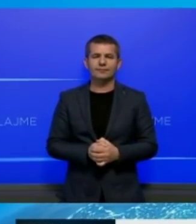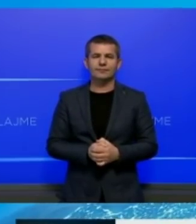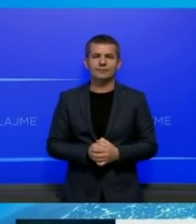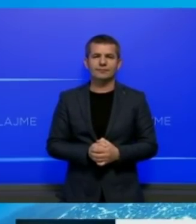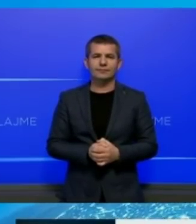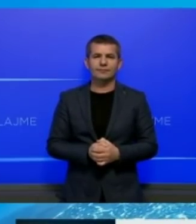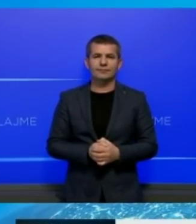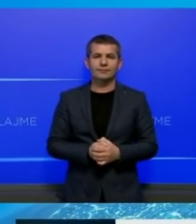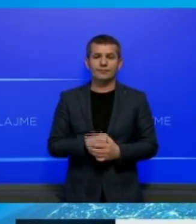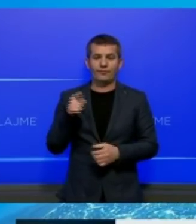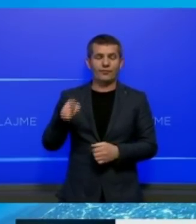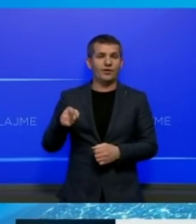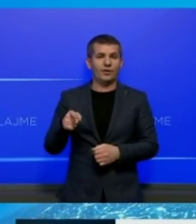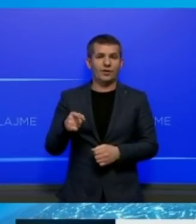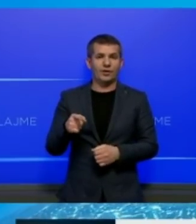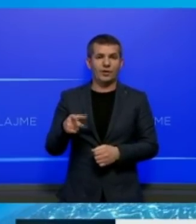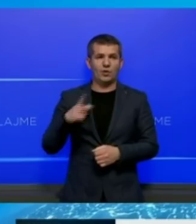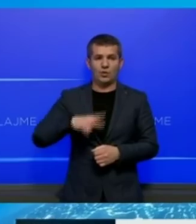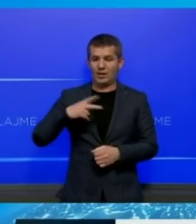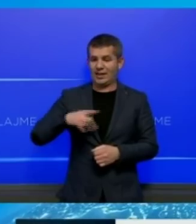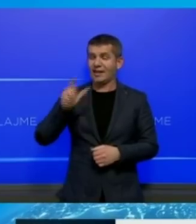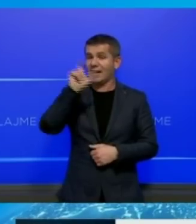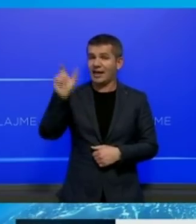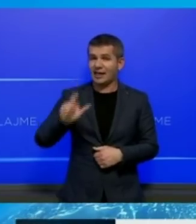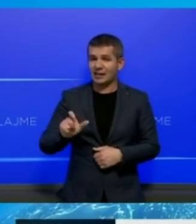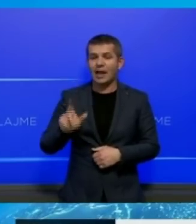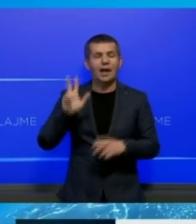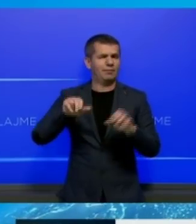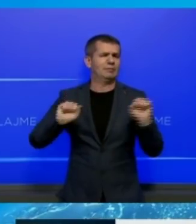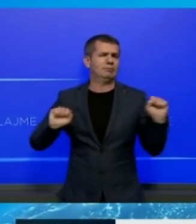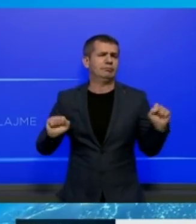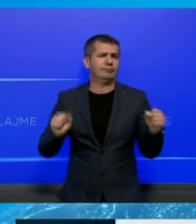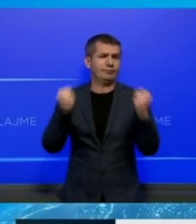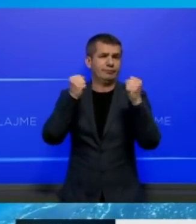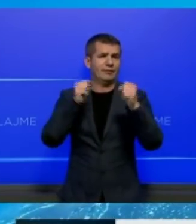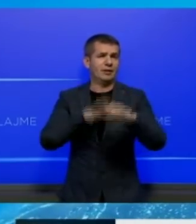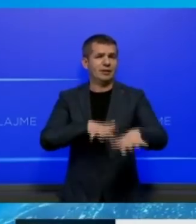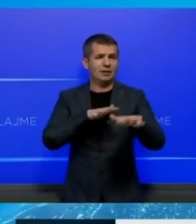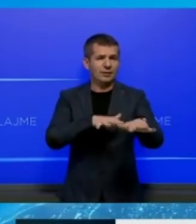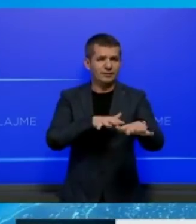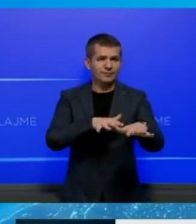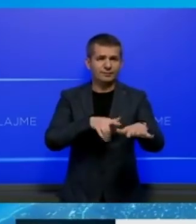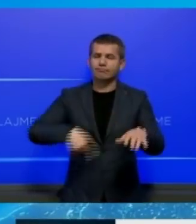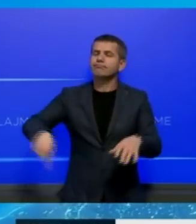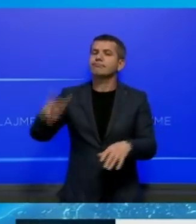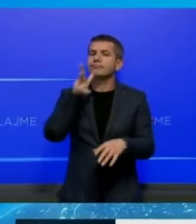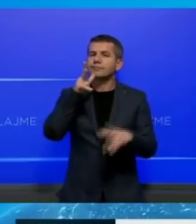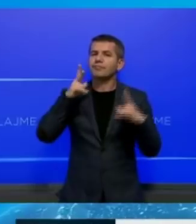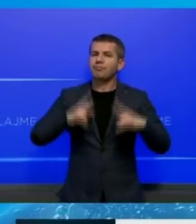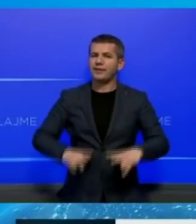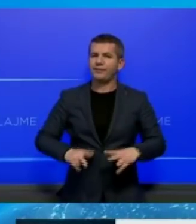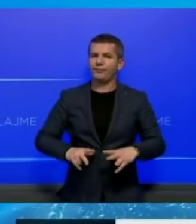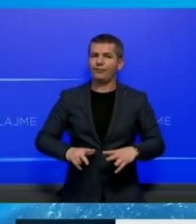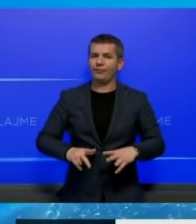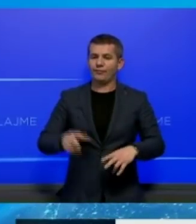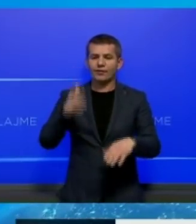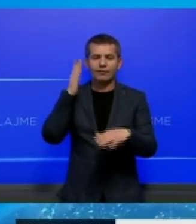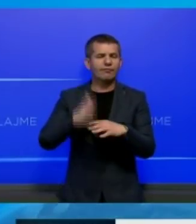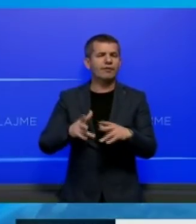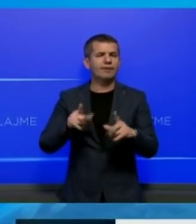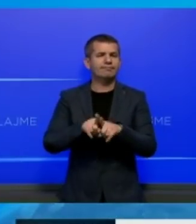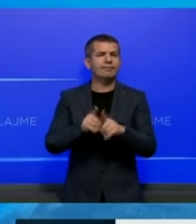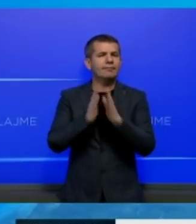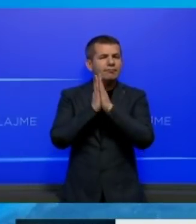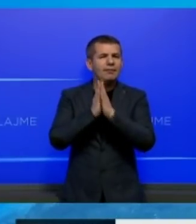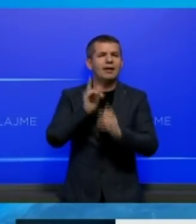E qytetet italiane mbajtën protesta me pishtar duke bërë thirrje për paqe në Ukrainë. Në fund të një dite agjërimi dhe lutjesh, pas